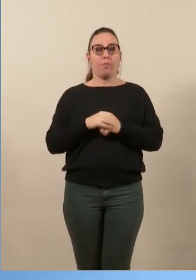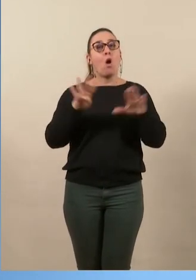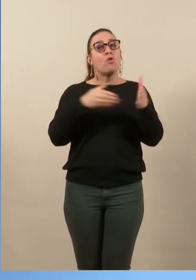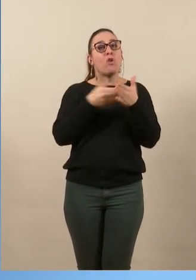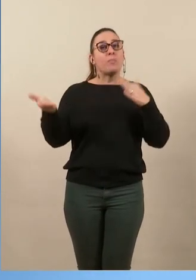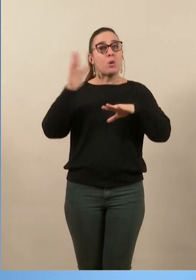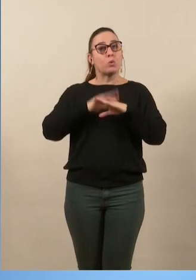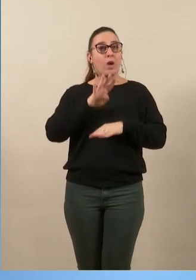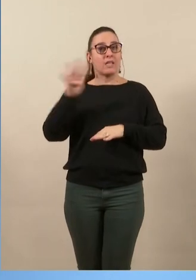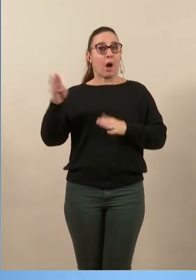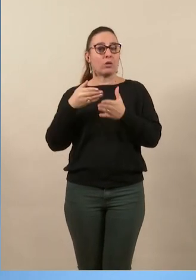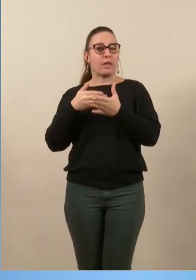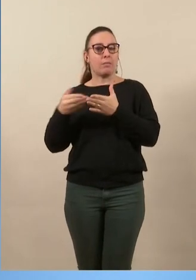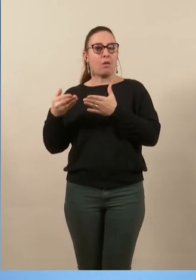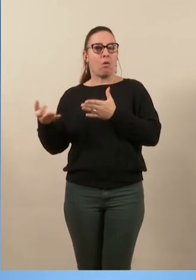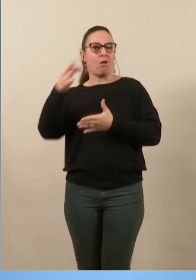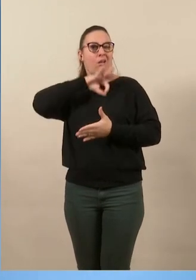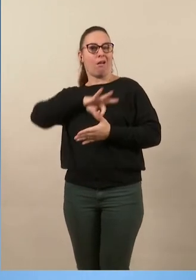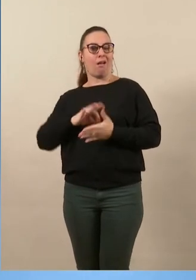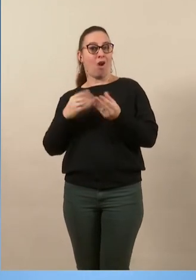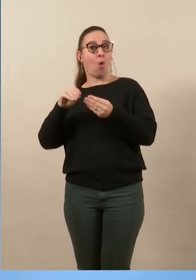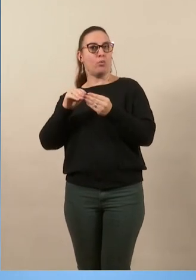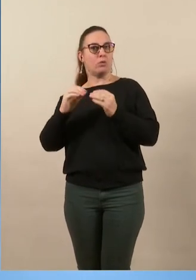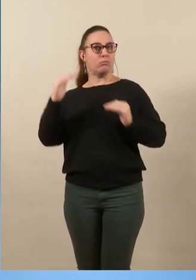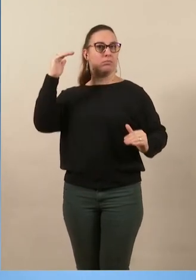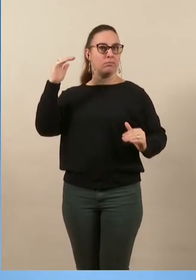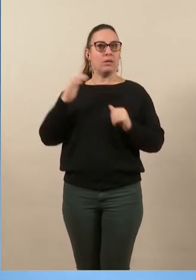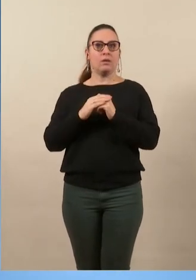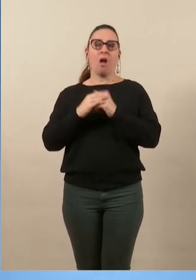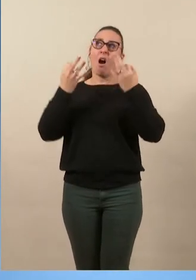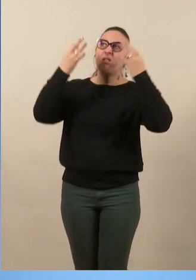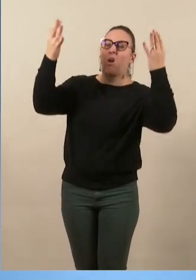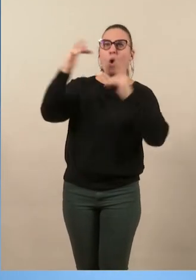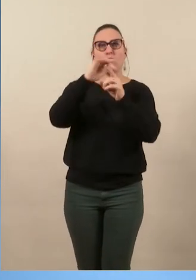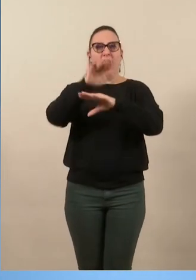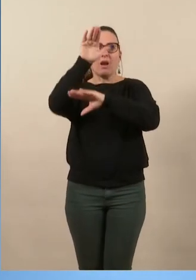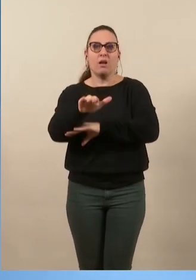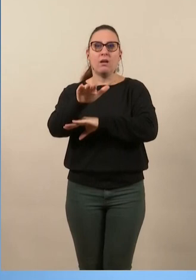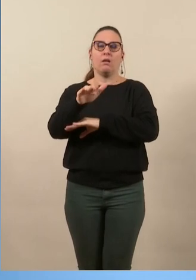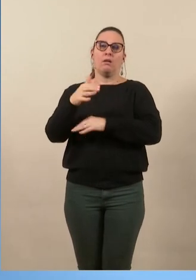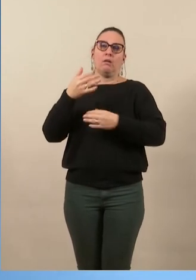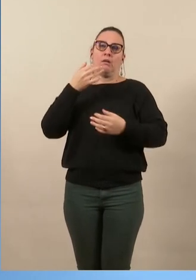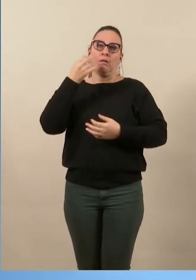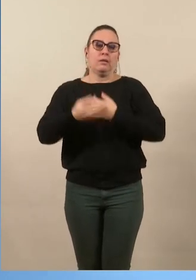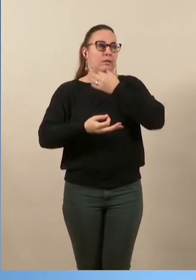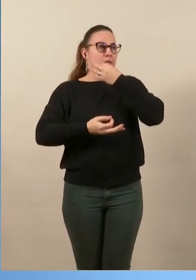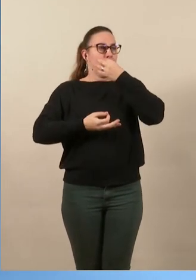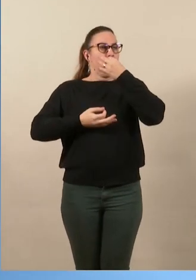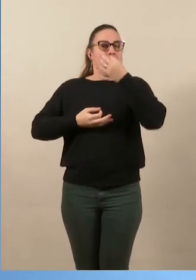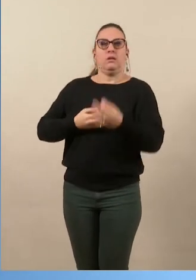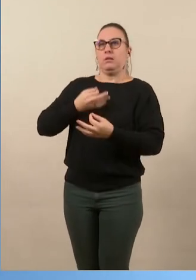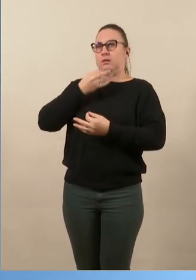44 millions de recettes d'impôt supplémentairire et le bouclier social et climatique dont vous nous voilà